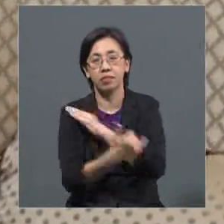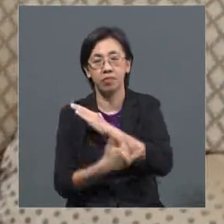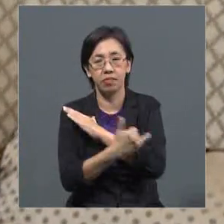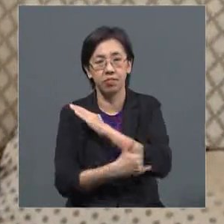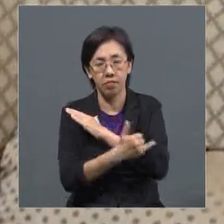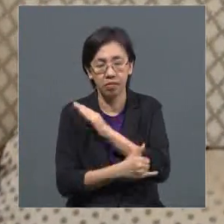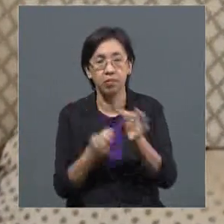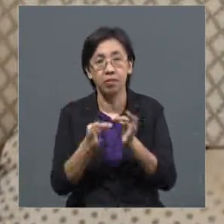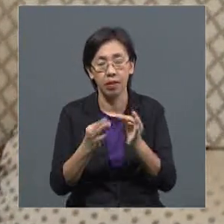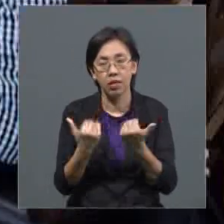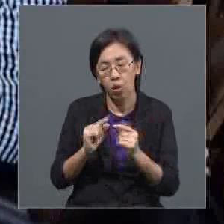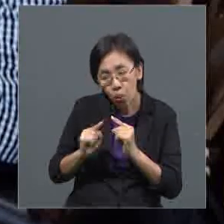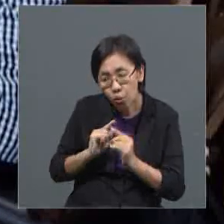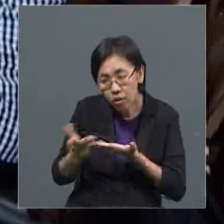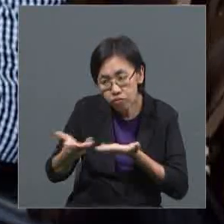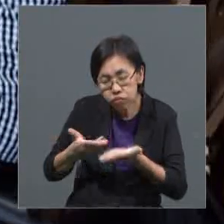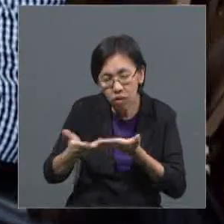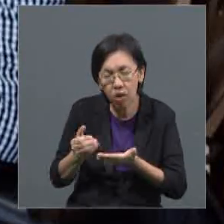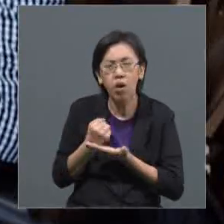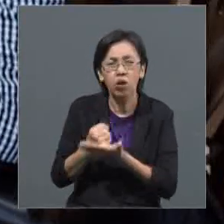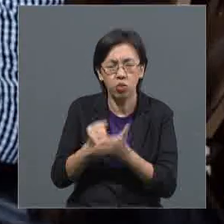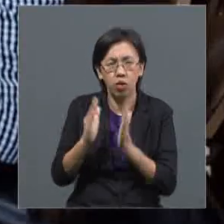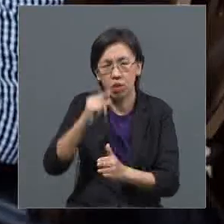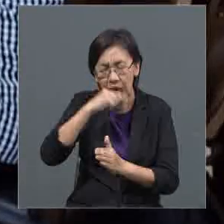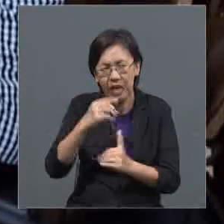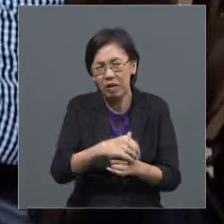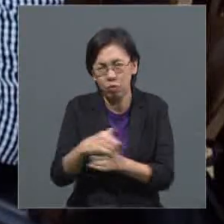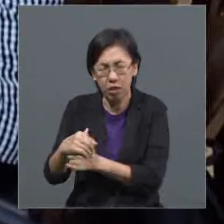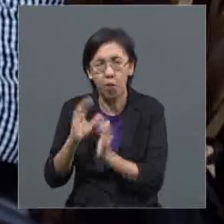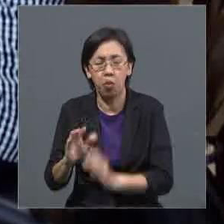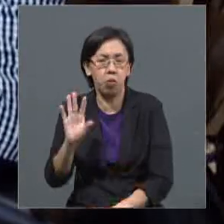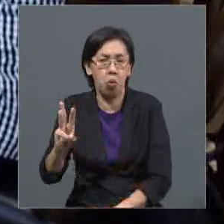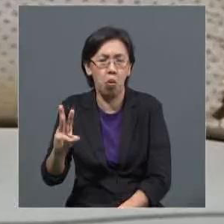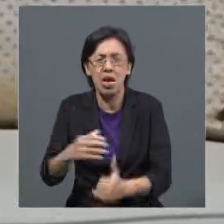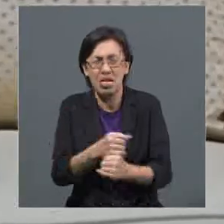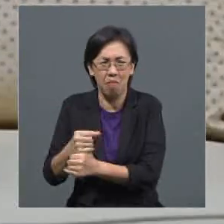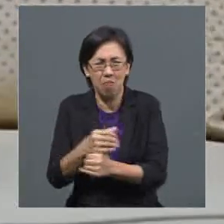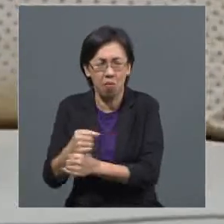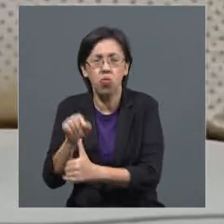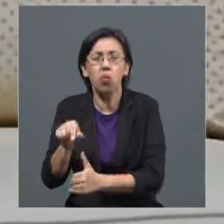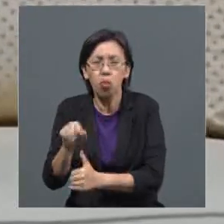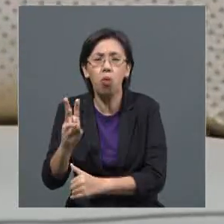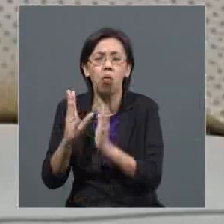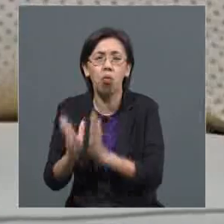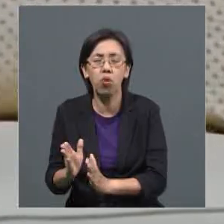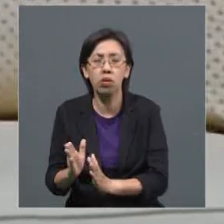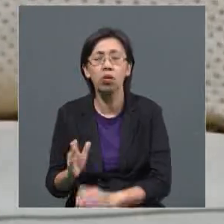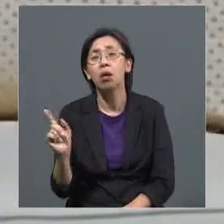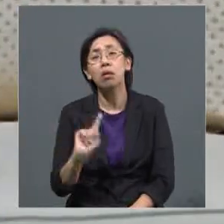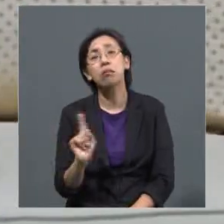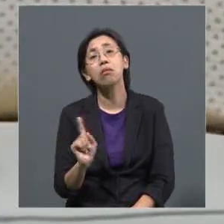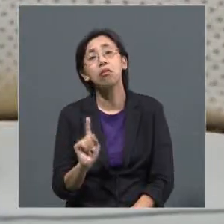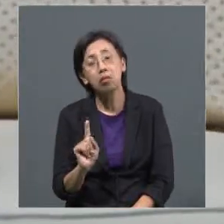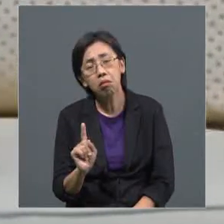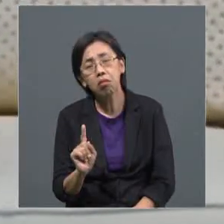เผยถึงการเจรจาเพื่อจะช่วยเหลือตัวประกันคนไทยอีก 6คนที่ยังคงถูกจับอยู่ในเหตุการณ์ความรุนแรงนี้นะ